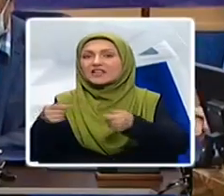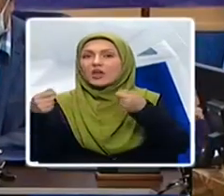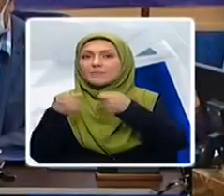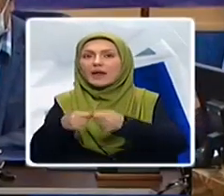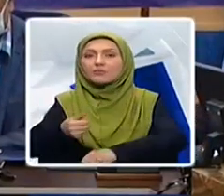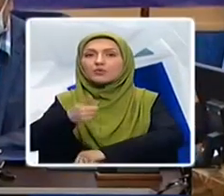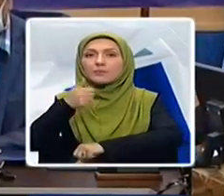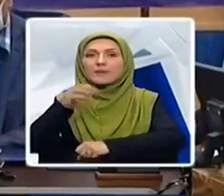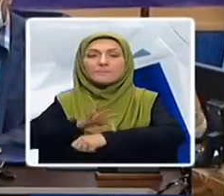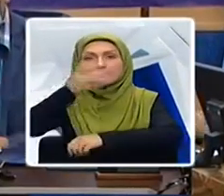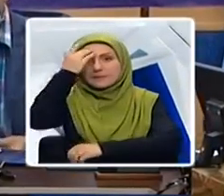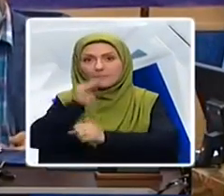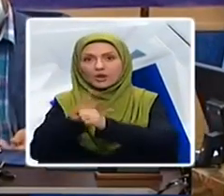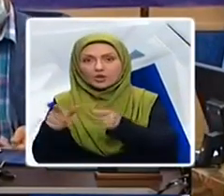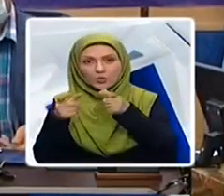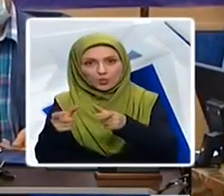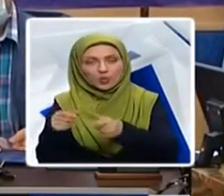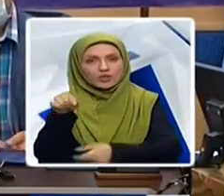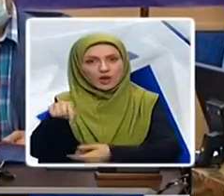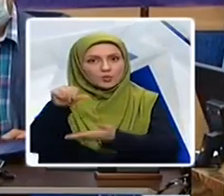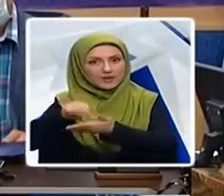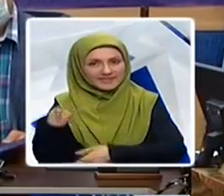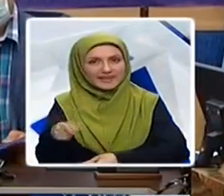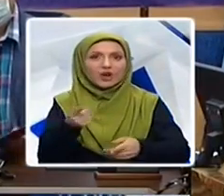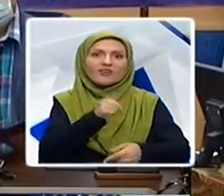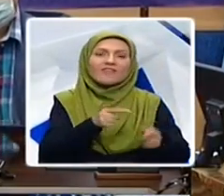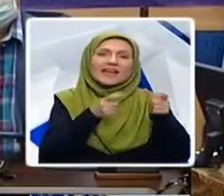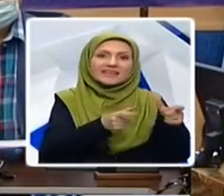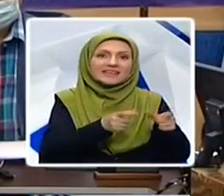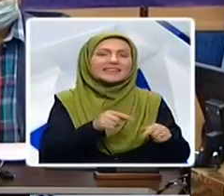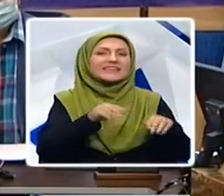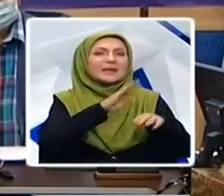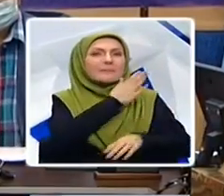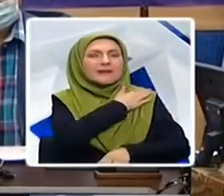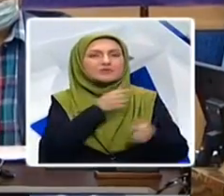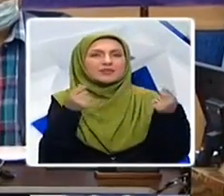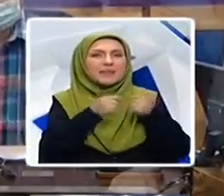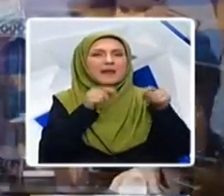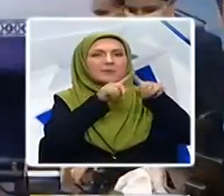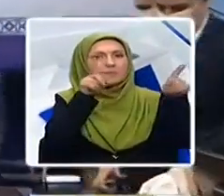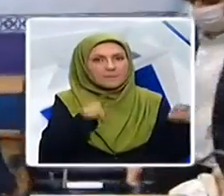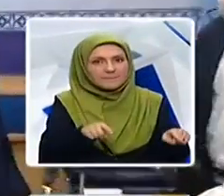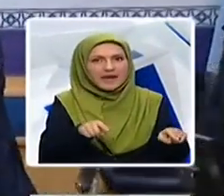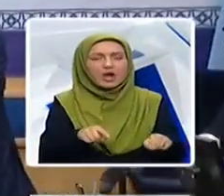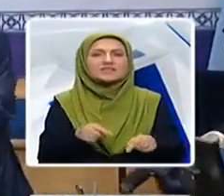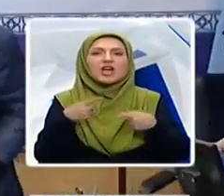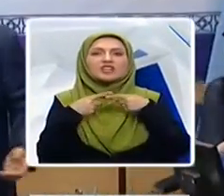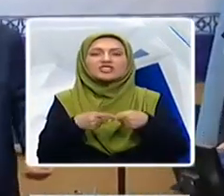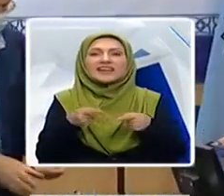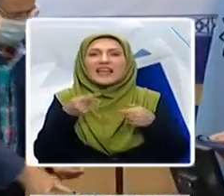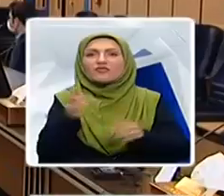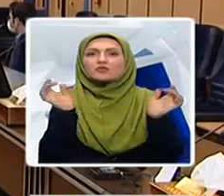بیماری کرونا در کلان شهر تهران با اتاق اصناف و یک شرکت فروش اینترنتی تفاهم‌نامه